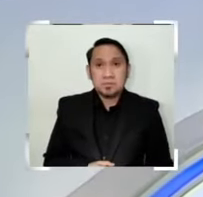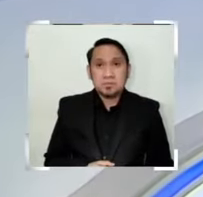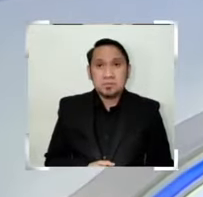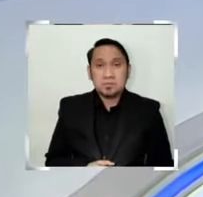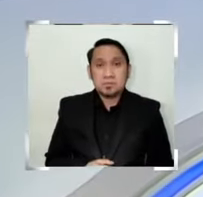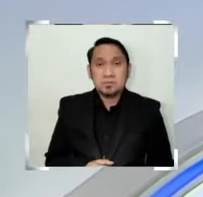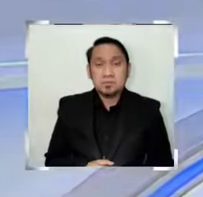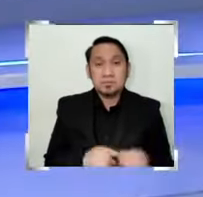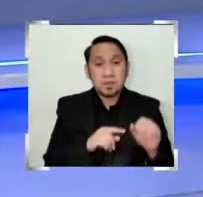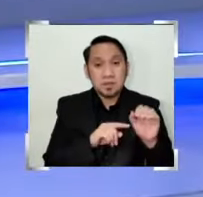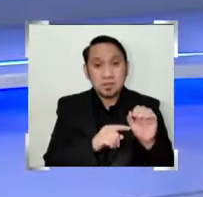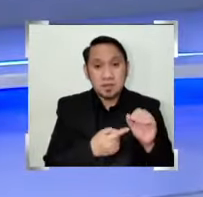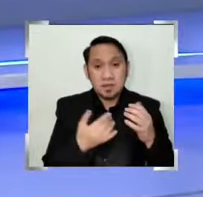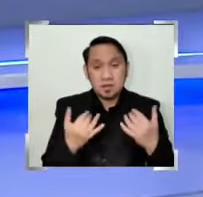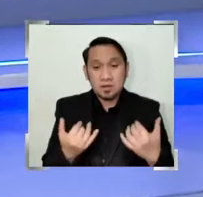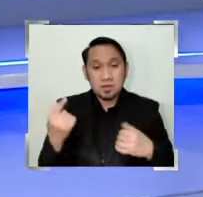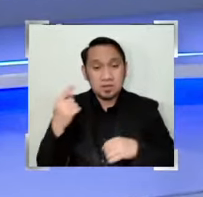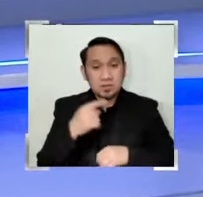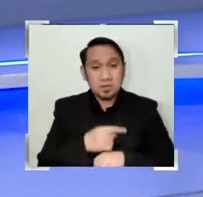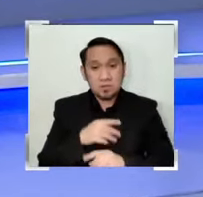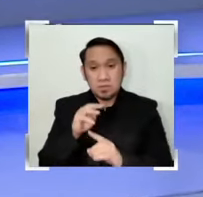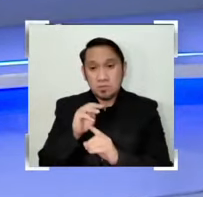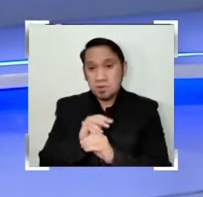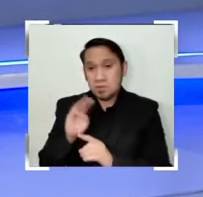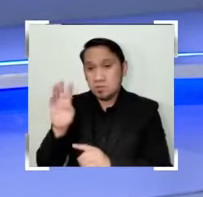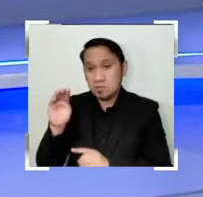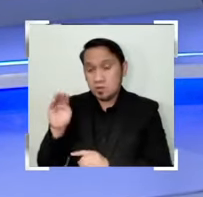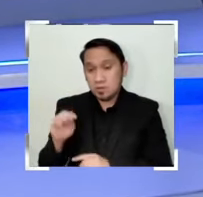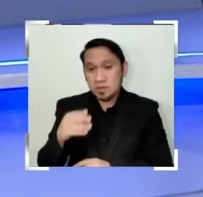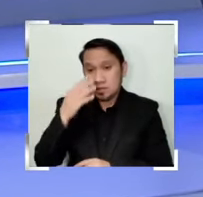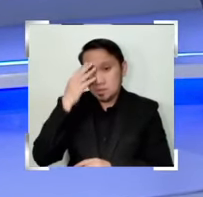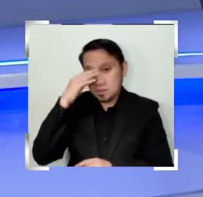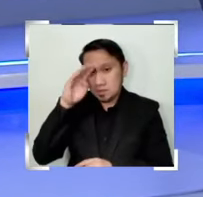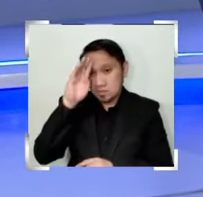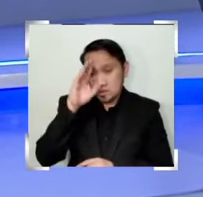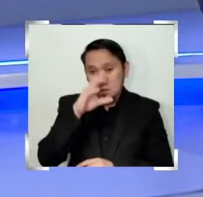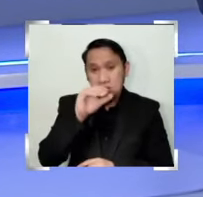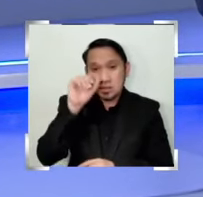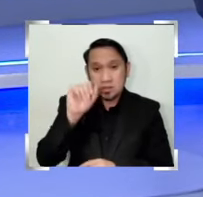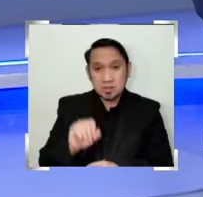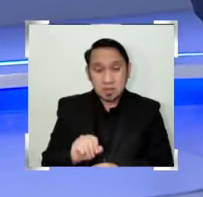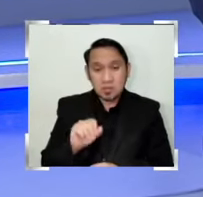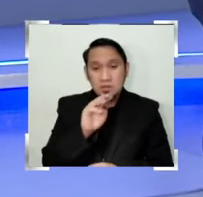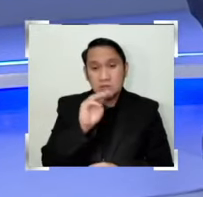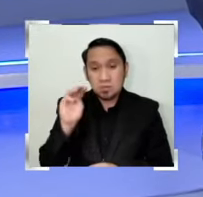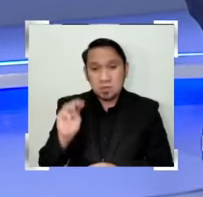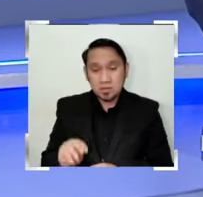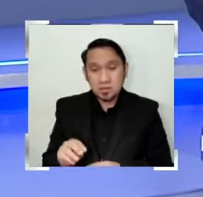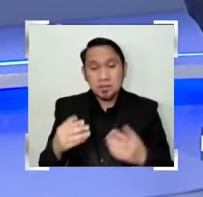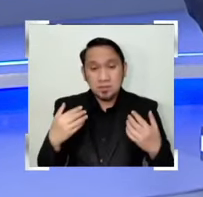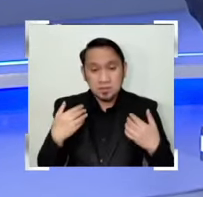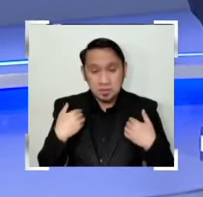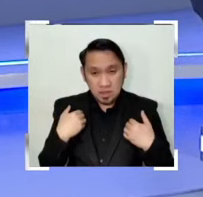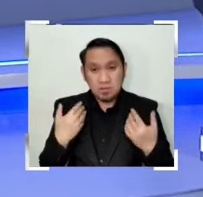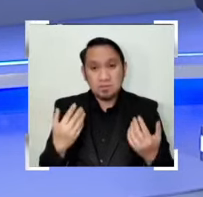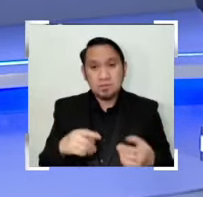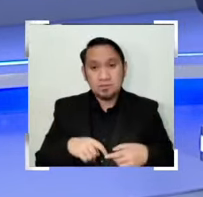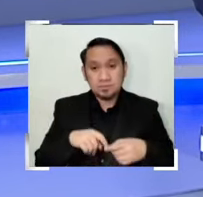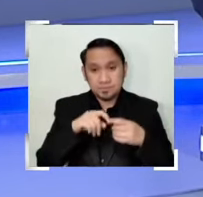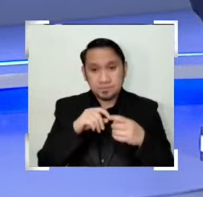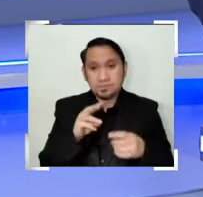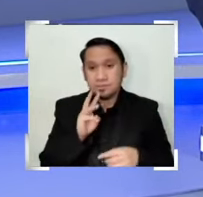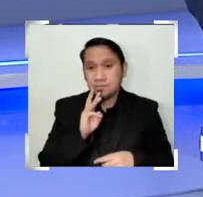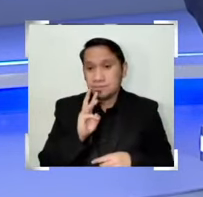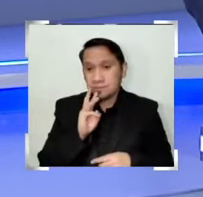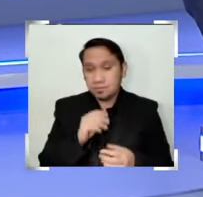Simula ngayong araw hanggang March 14, ilang bahagi ng Cavite at Southern Metro Manila ang makakaranas ng water service interruption ng Maynilad.